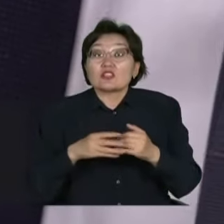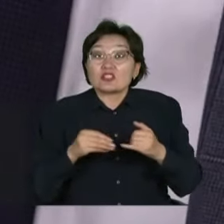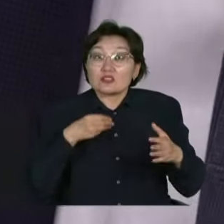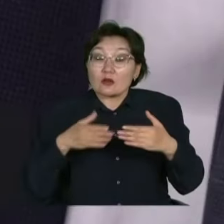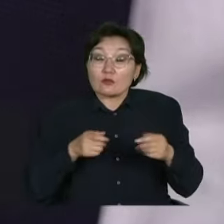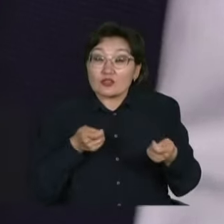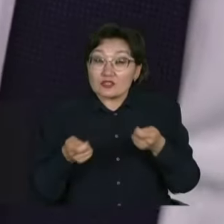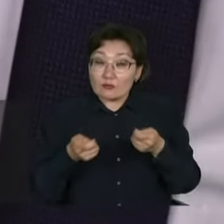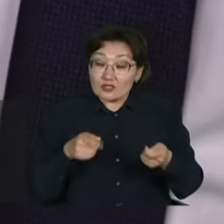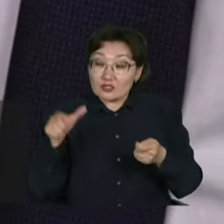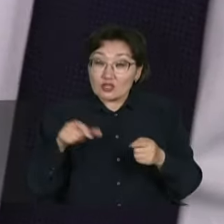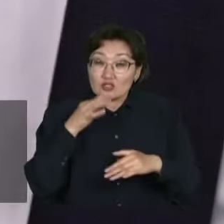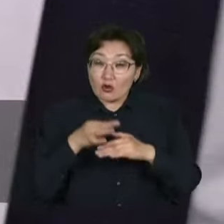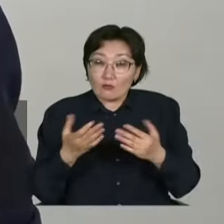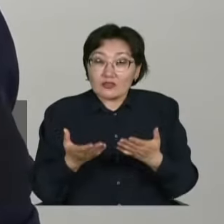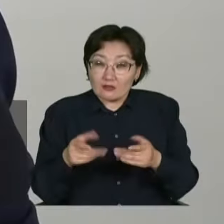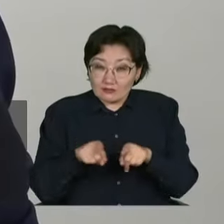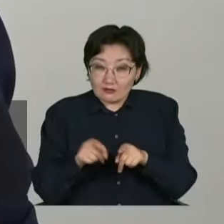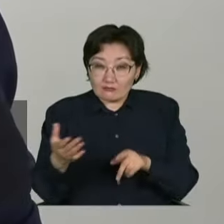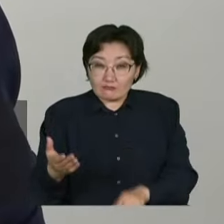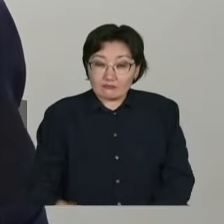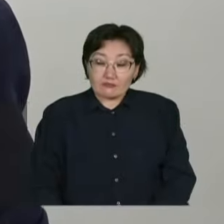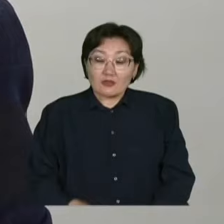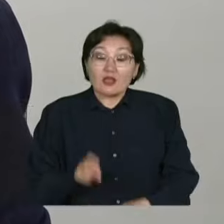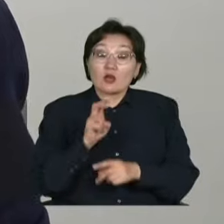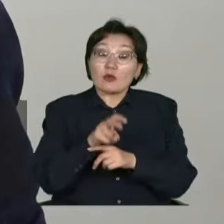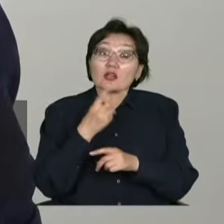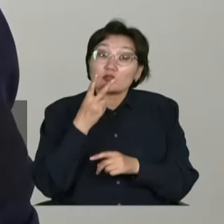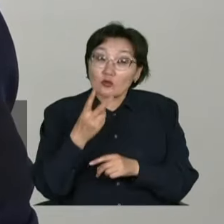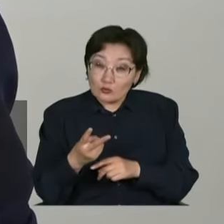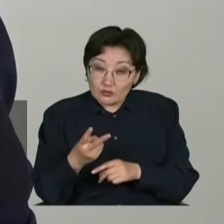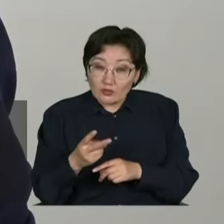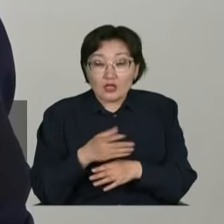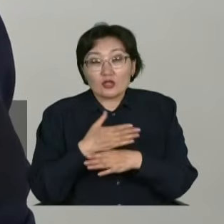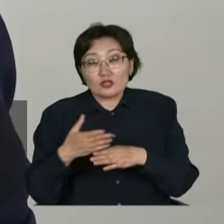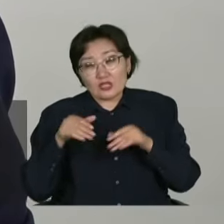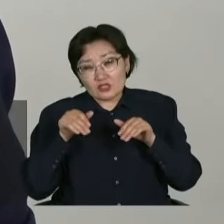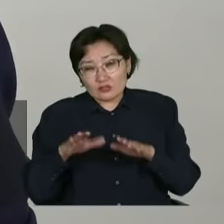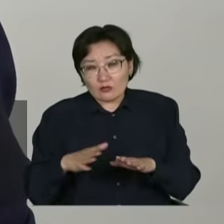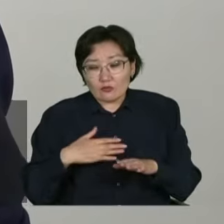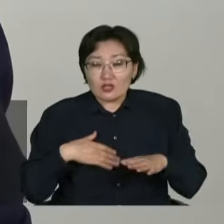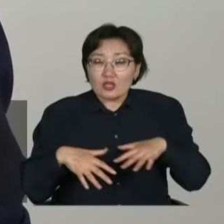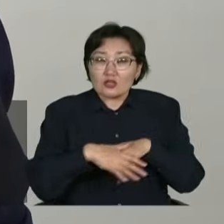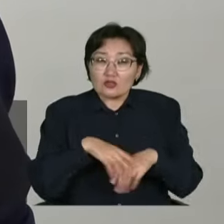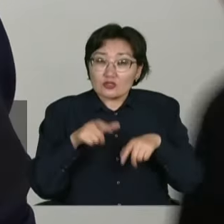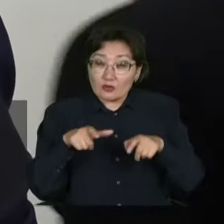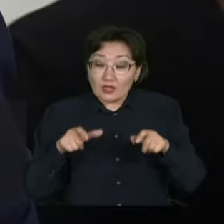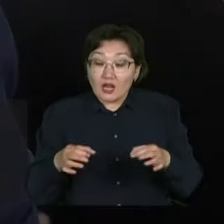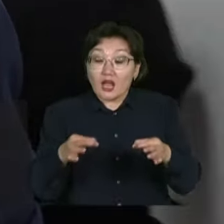бөлімі басшысының жауабы нандай болды. Бардық, көрдік. Кейін бірақ бір шешімге келдік, ол кісілер бізге шығып сотқа шағымданамыз